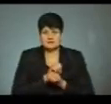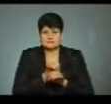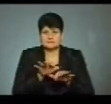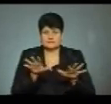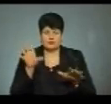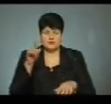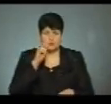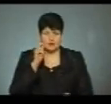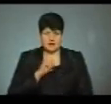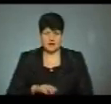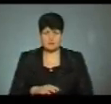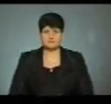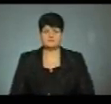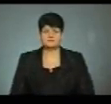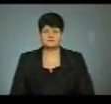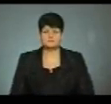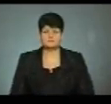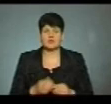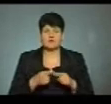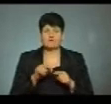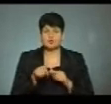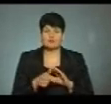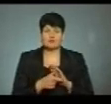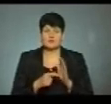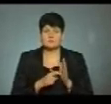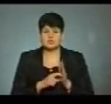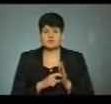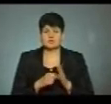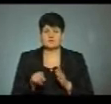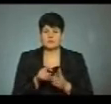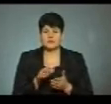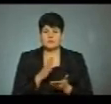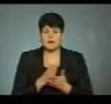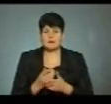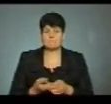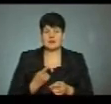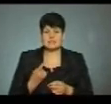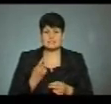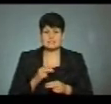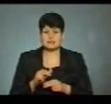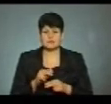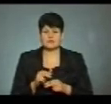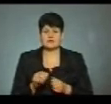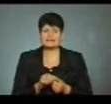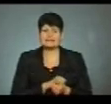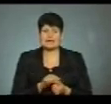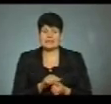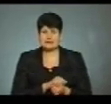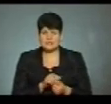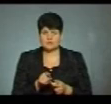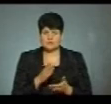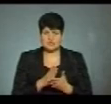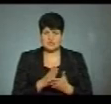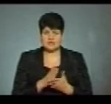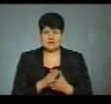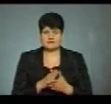Україні. В цьому приміщенні ми маємо майстерню по тканині. Тут маємо такий обшорний